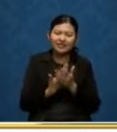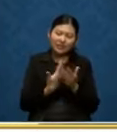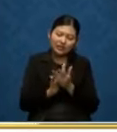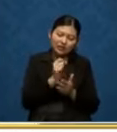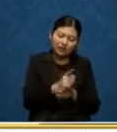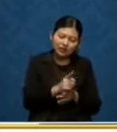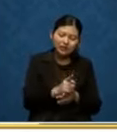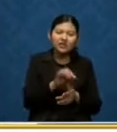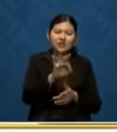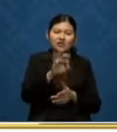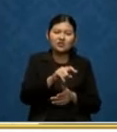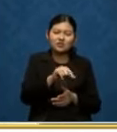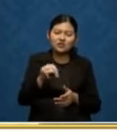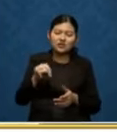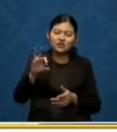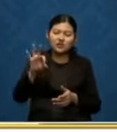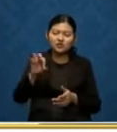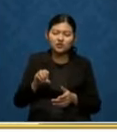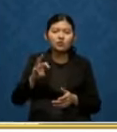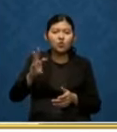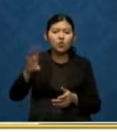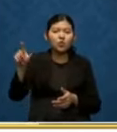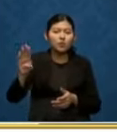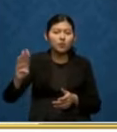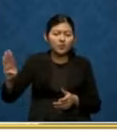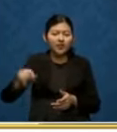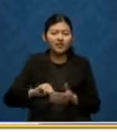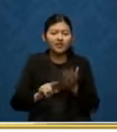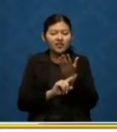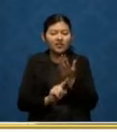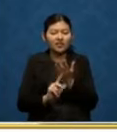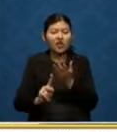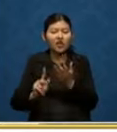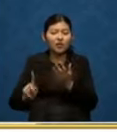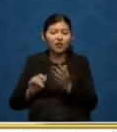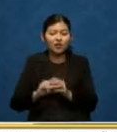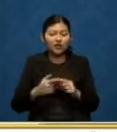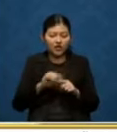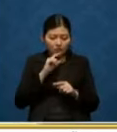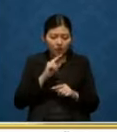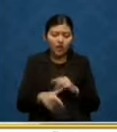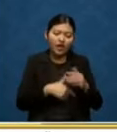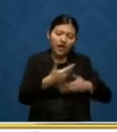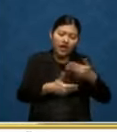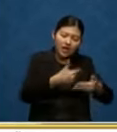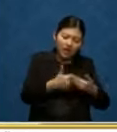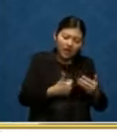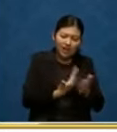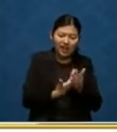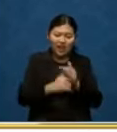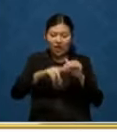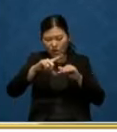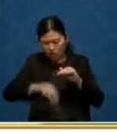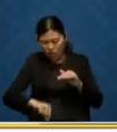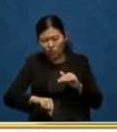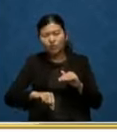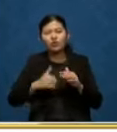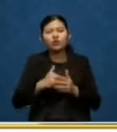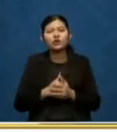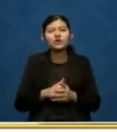ถึง 90-96บาทต่อกิโลกรัมนะครับแต่กับขายหน้าฟาร์มในราคาต่ำกว่าต้นทุนที่ราคาเพียง